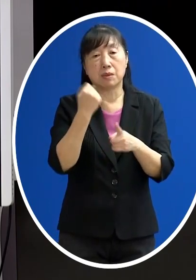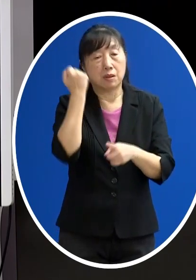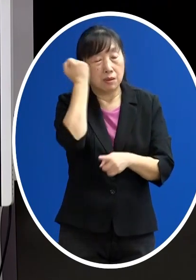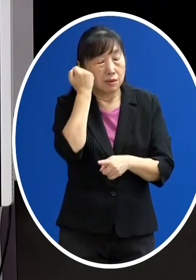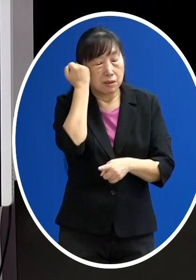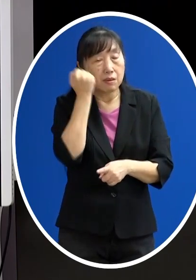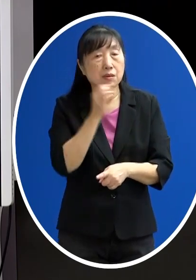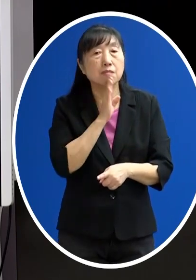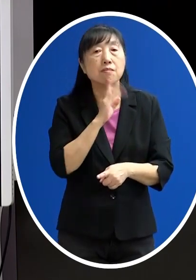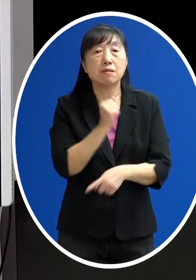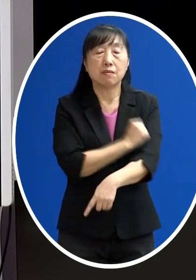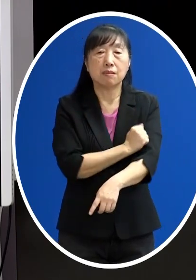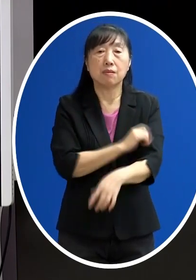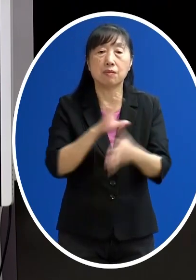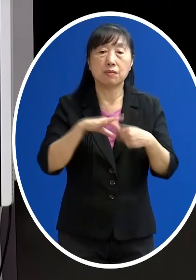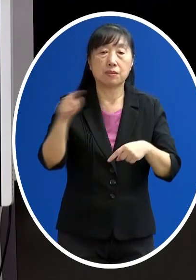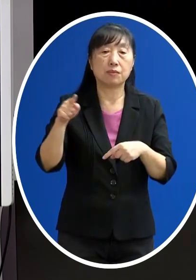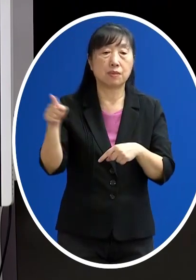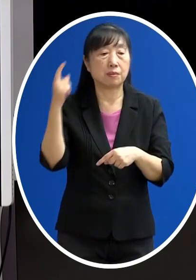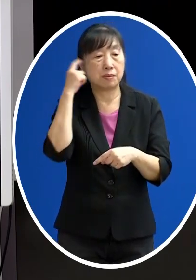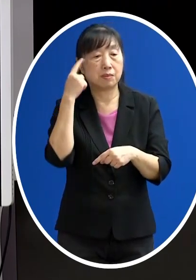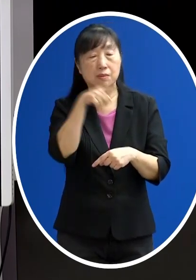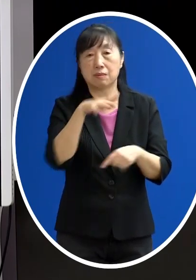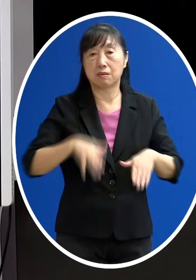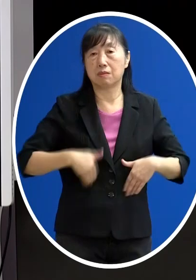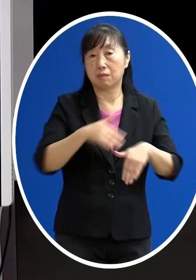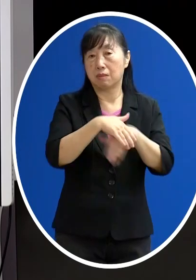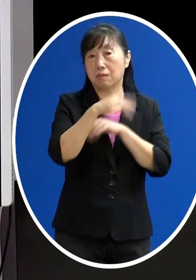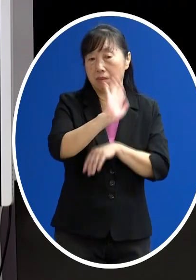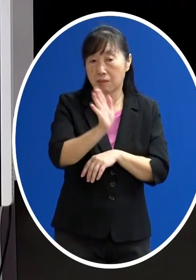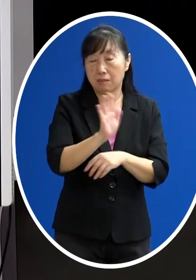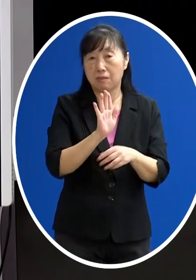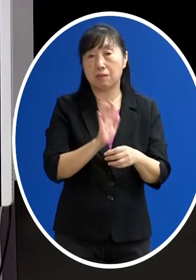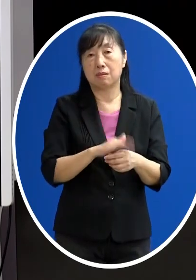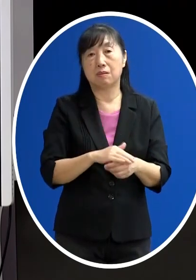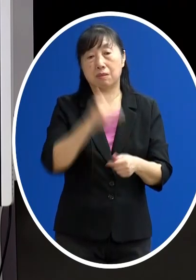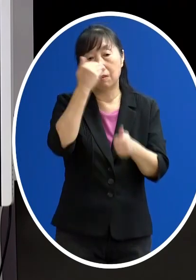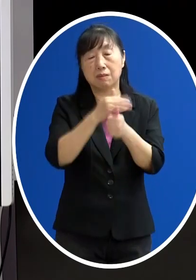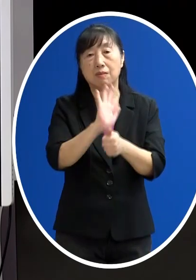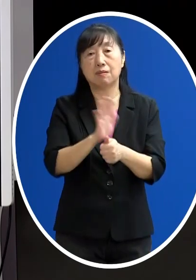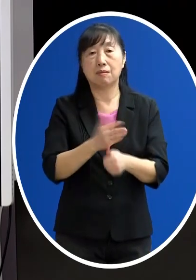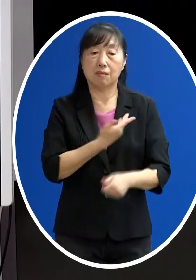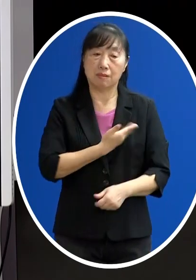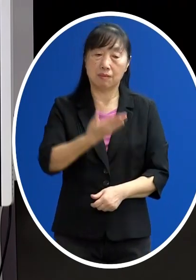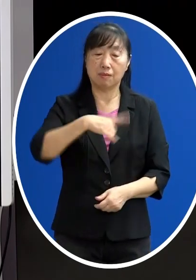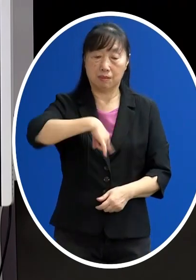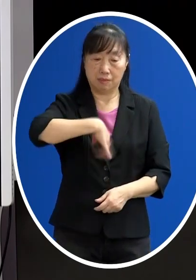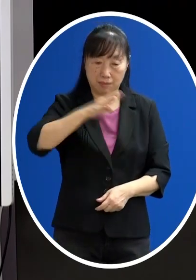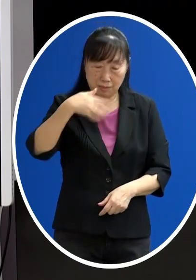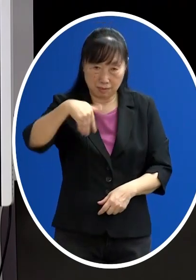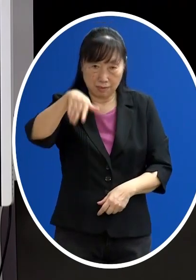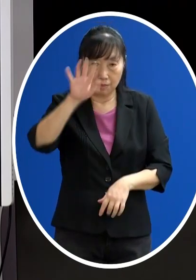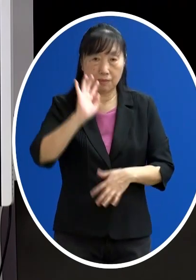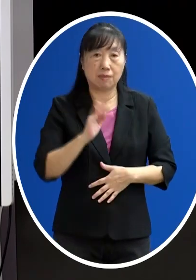很辛苦的状态，他们就想说就不要急救好了，那就让这个长者就很遗憾的就这样离开我们。